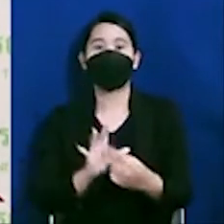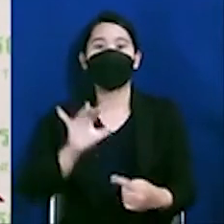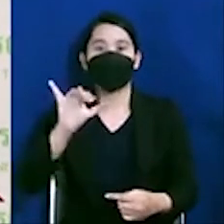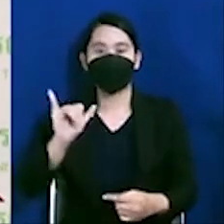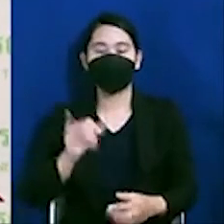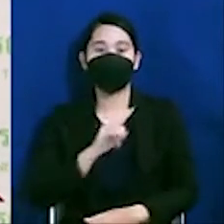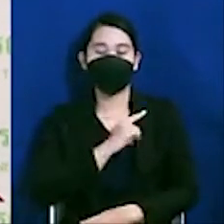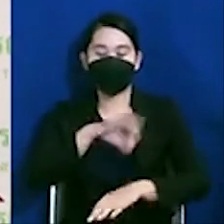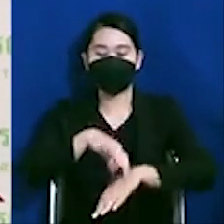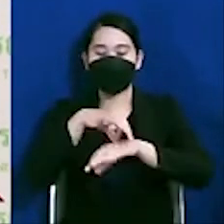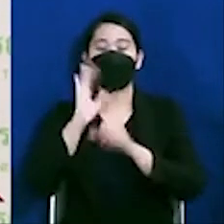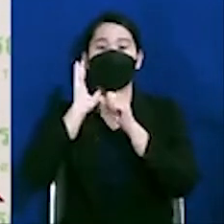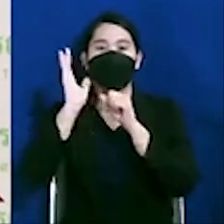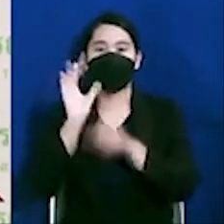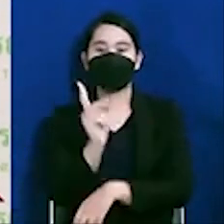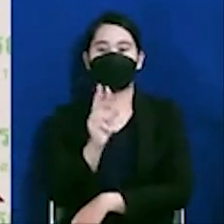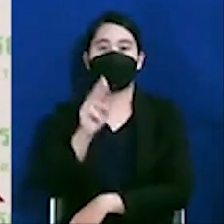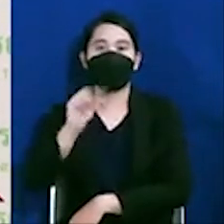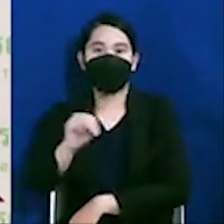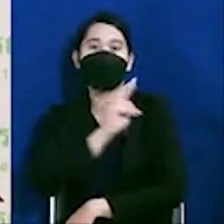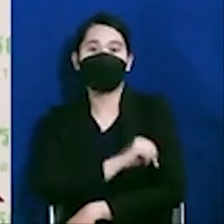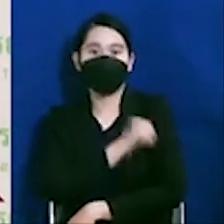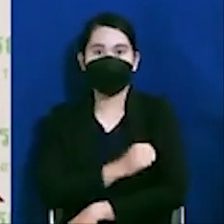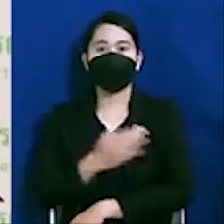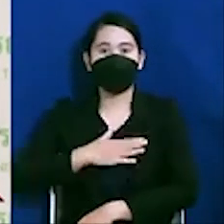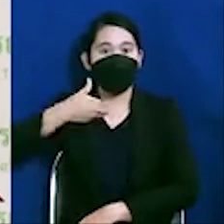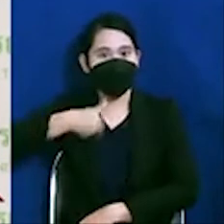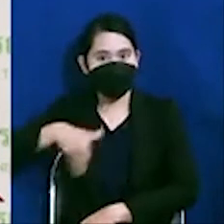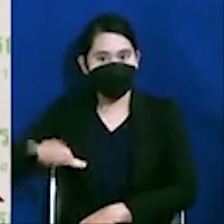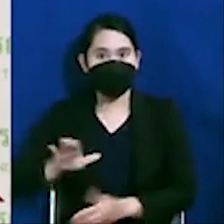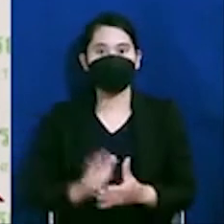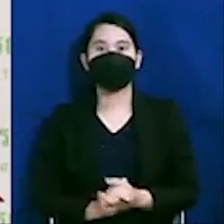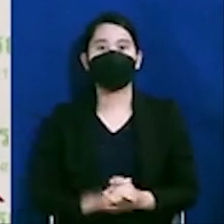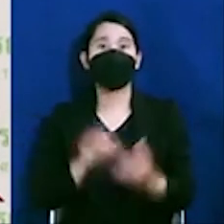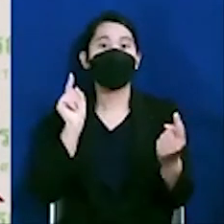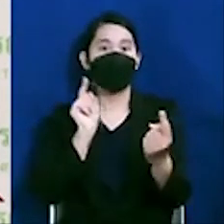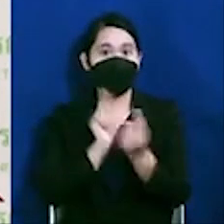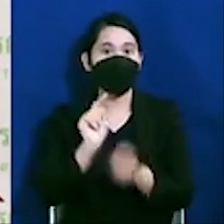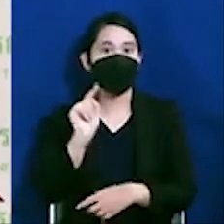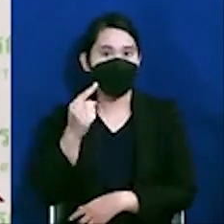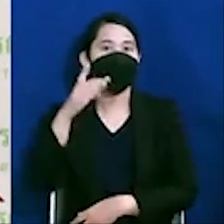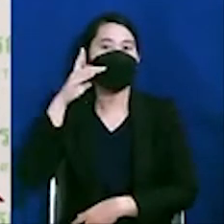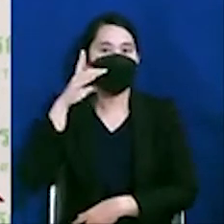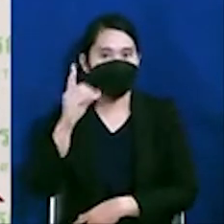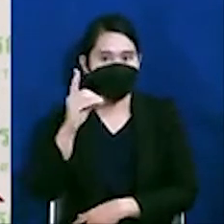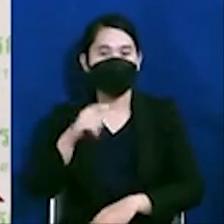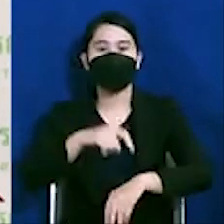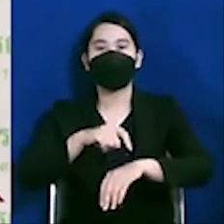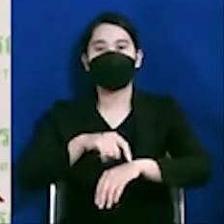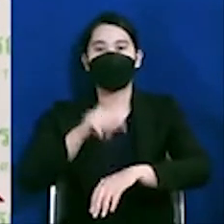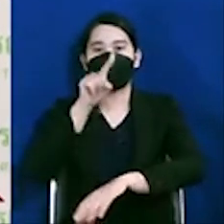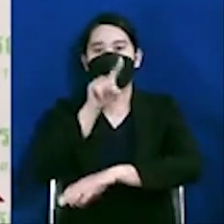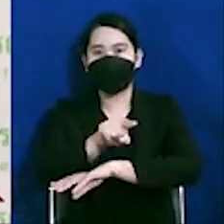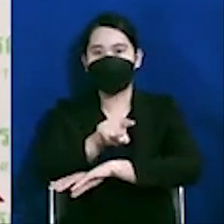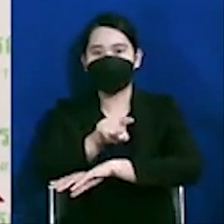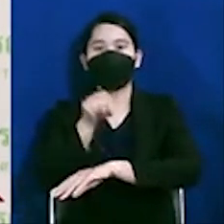ผู้อำนวยการสำนักส่งเสริมสุขภาพขอลาพี่น้องประชาชนเพียงเท่านี้พบกันใหม่อีกครั้งหนึ่งในวันพรุ่งนี้ครับเวลา